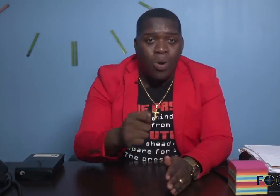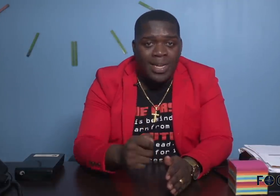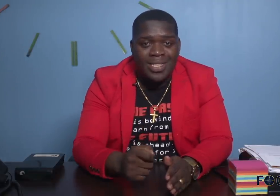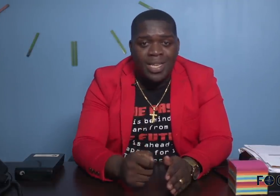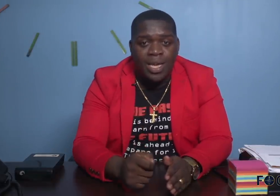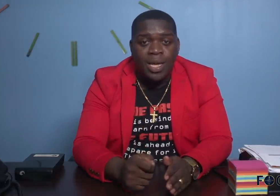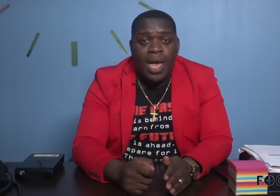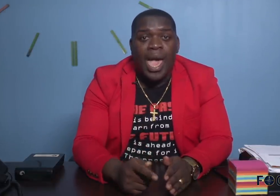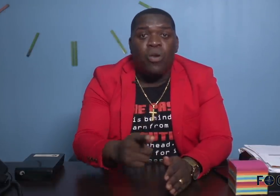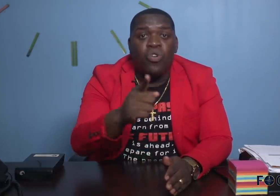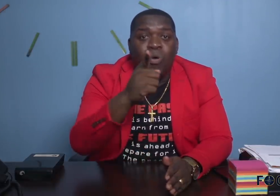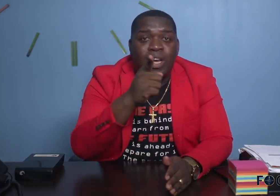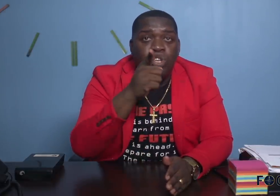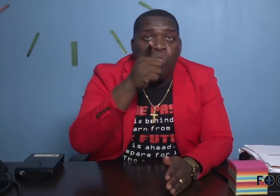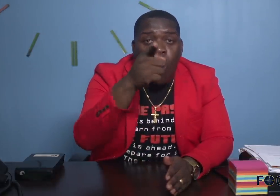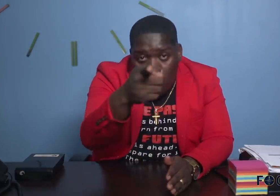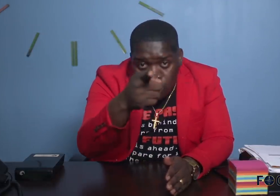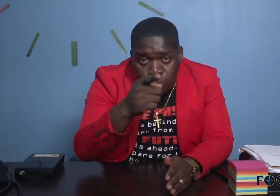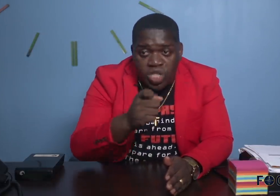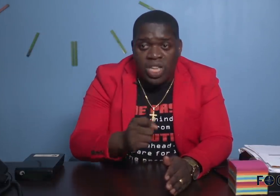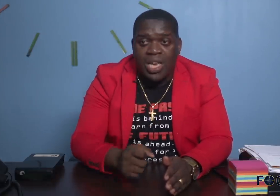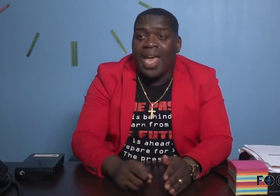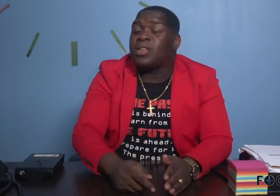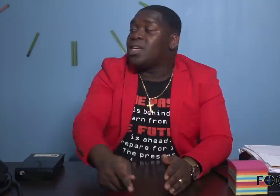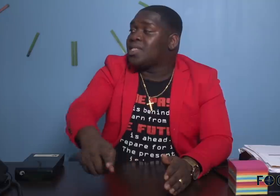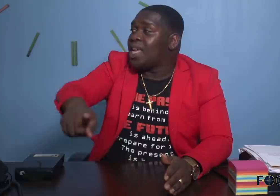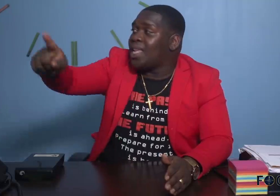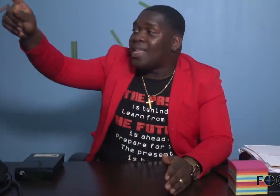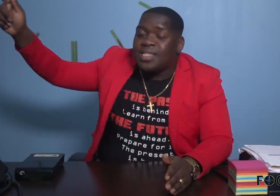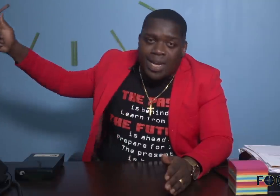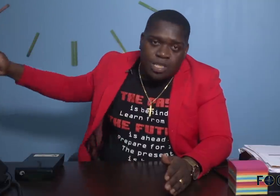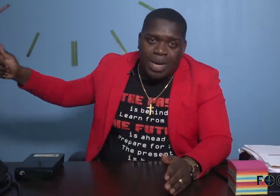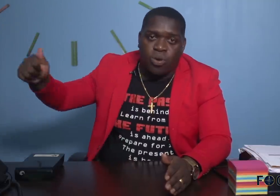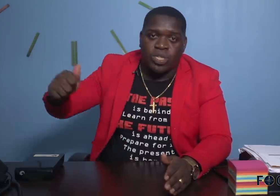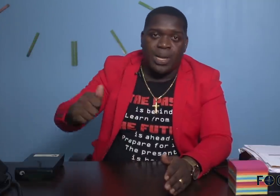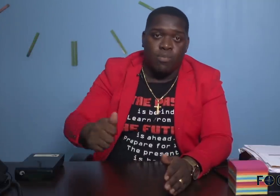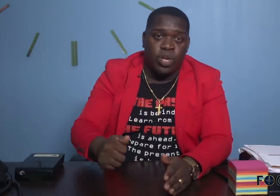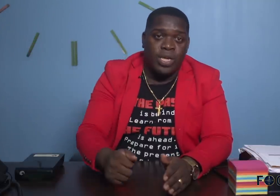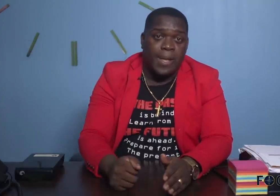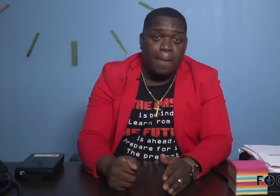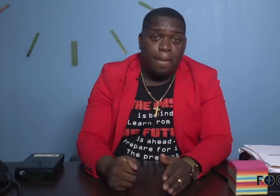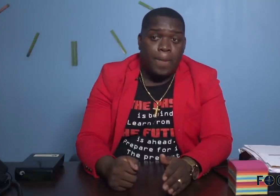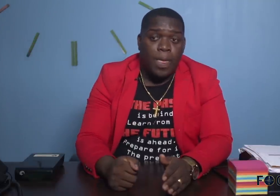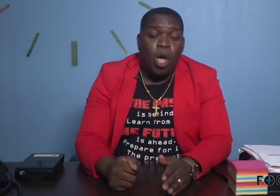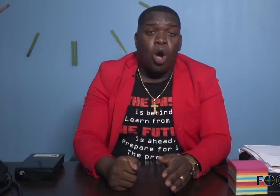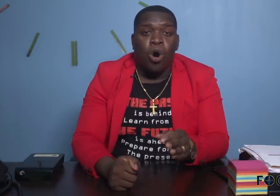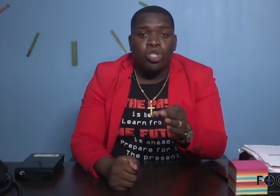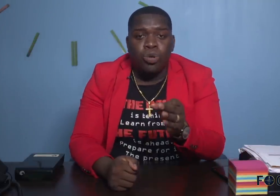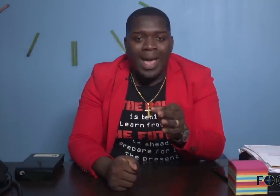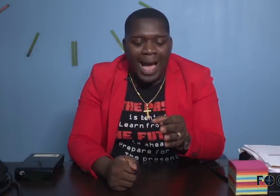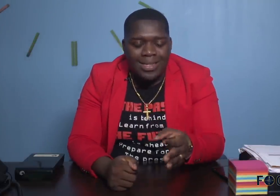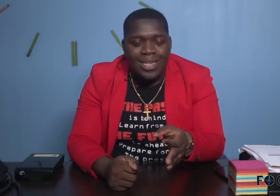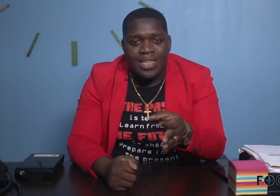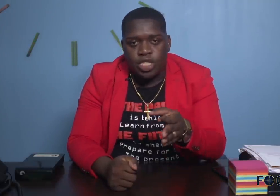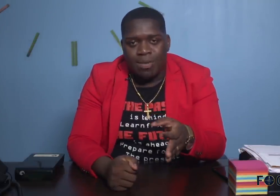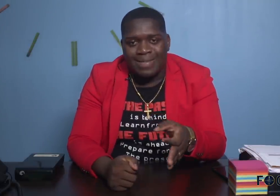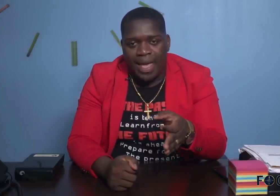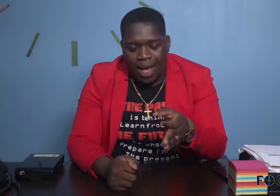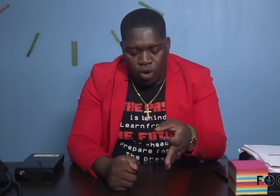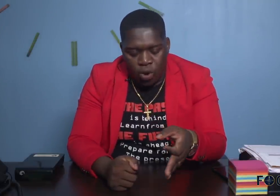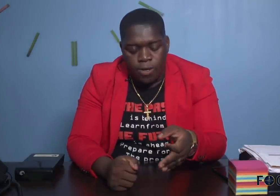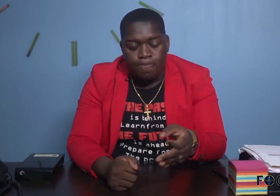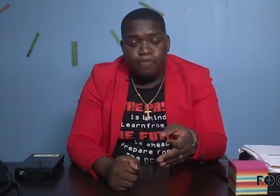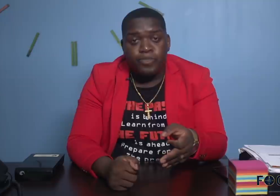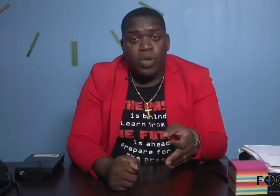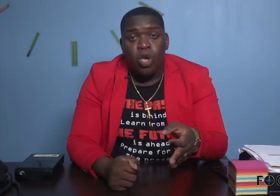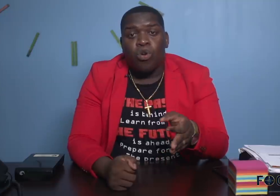beveiligingsambtenaren no one is ziek, en uno one you ook to ziek, en kies ziek de trust maar die ook take money. Ook to e accident smate